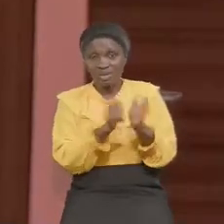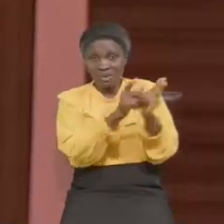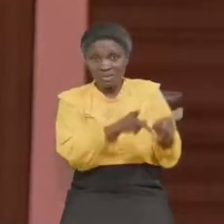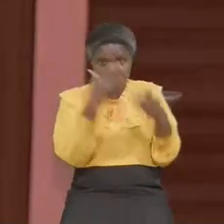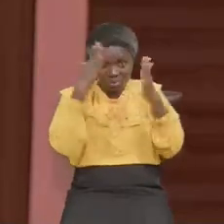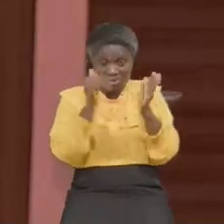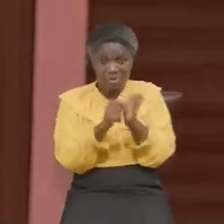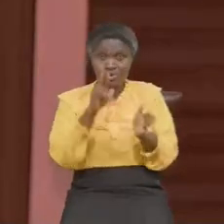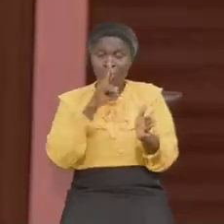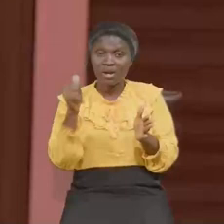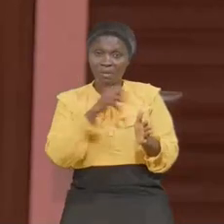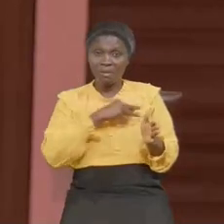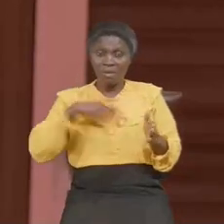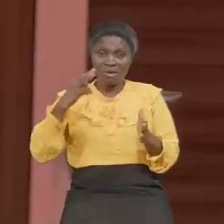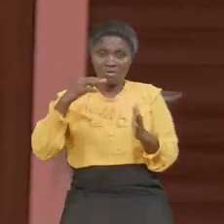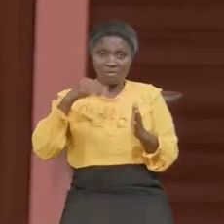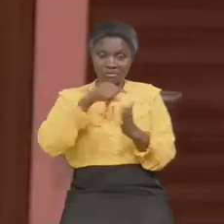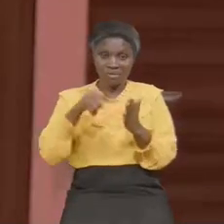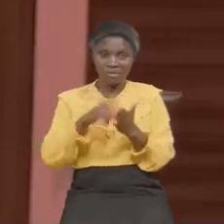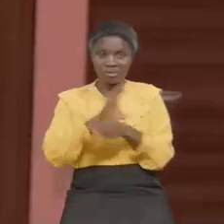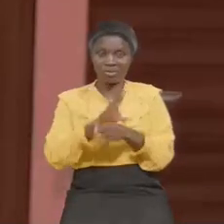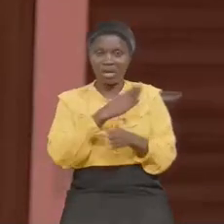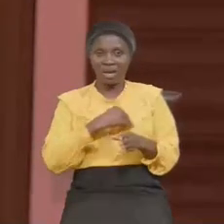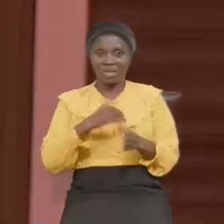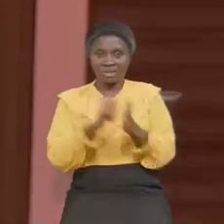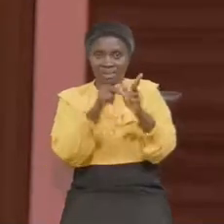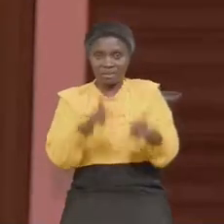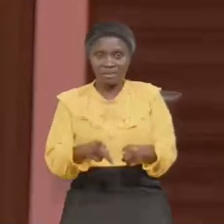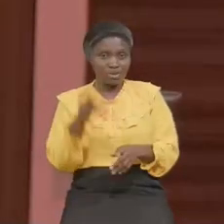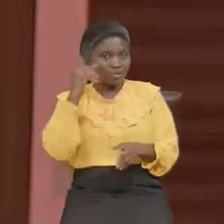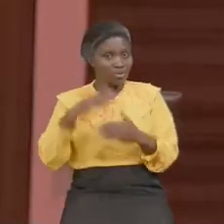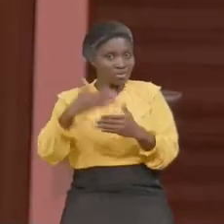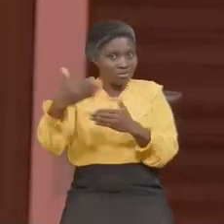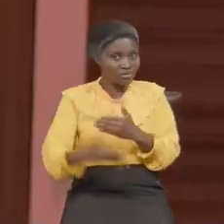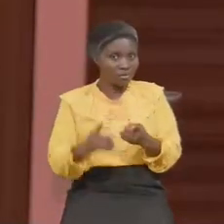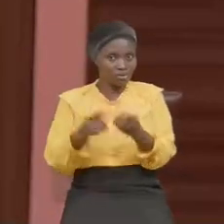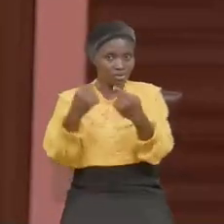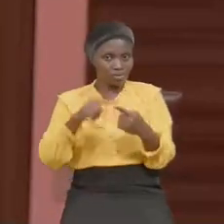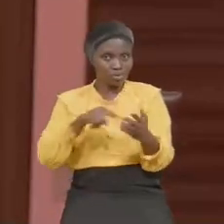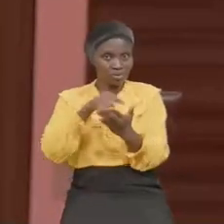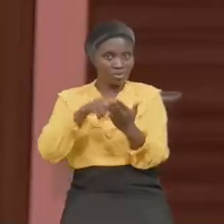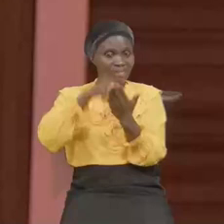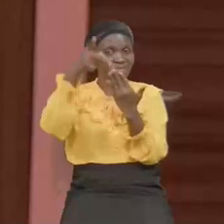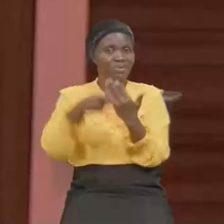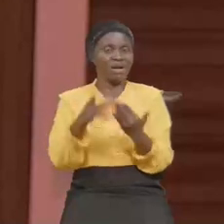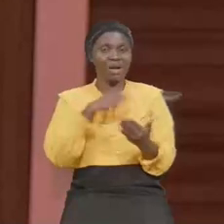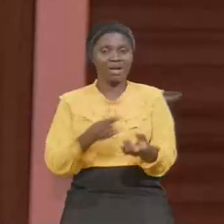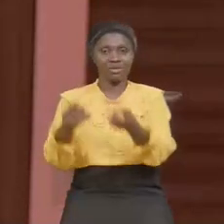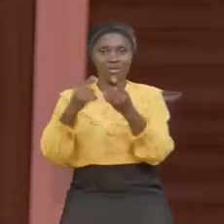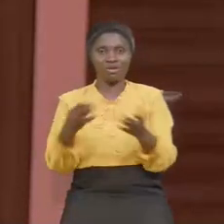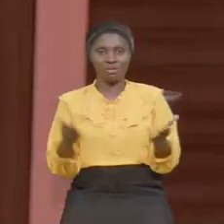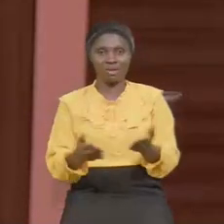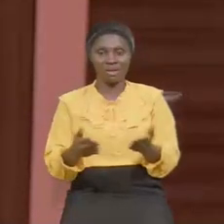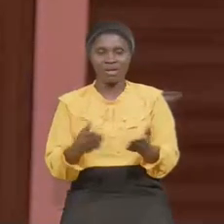Il a été invité à la retraite. Et il est venu avec un esprit ouvert, on l'a invité depuis longtemps. J'irai